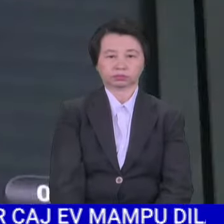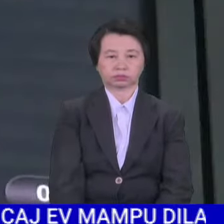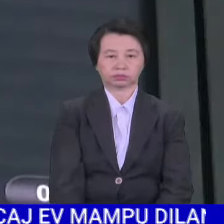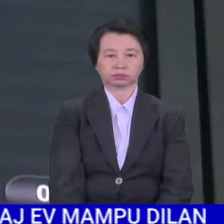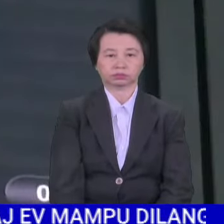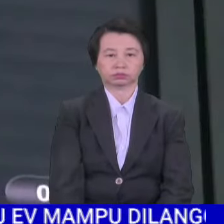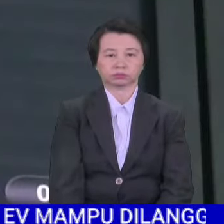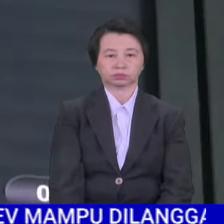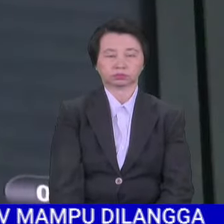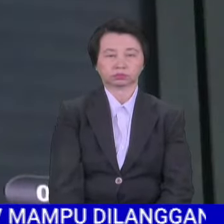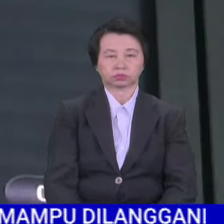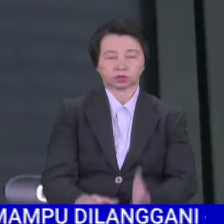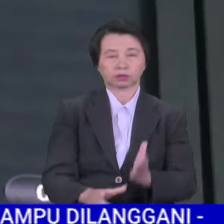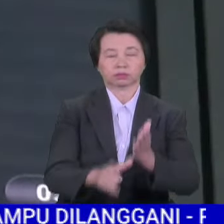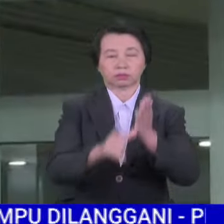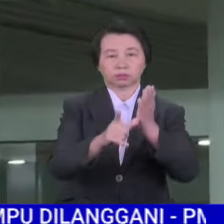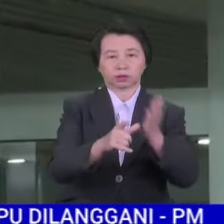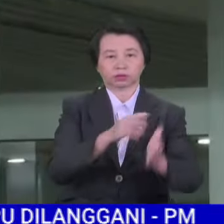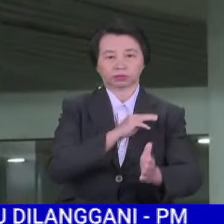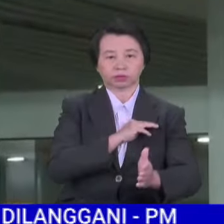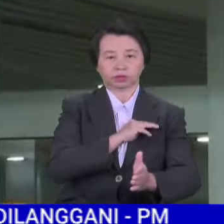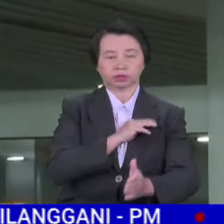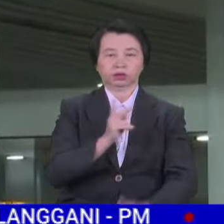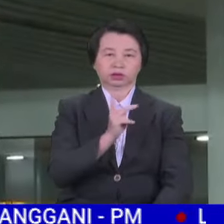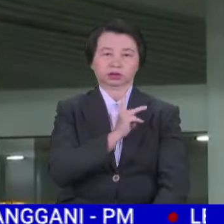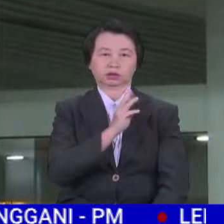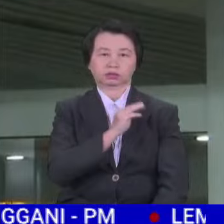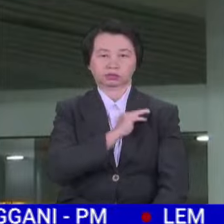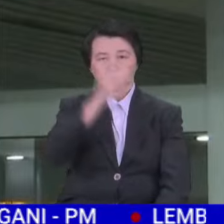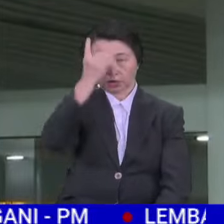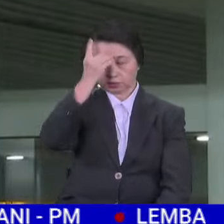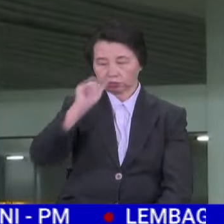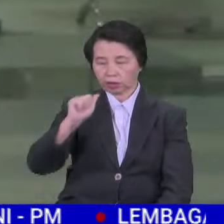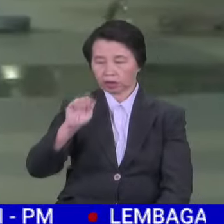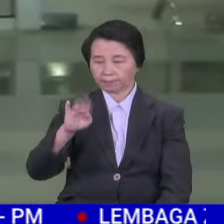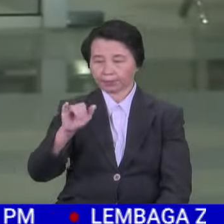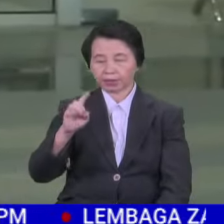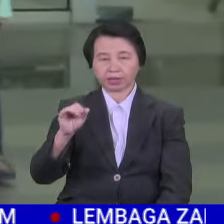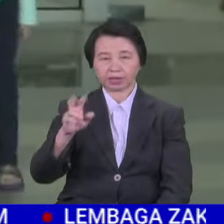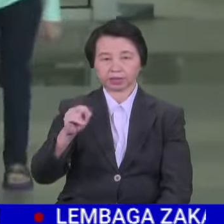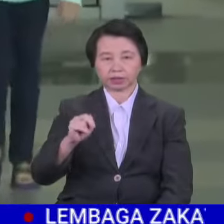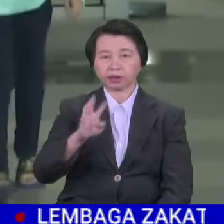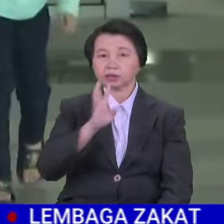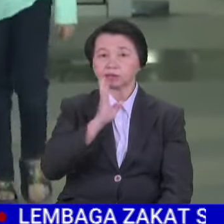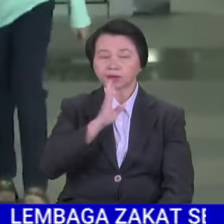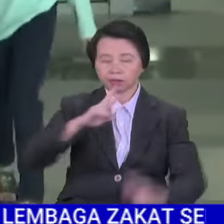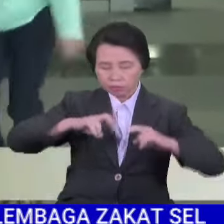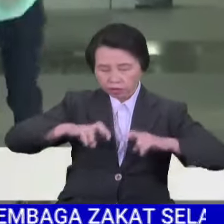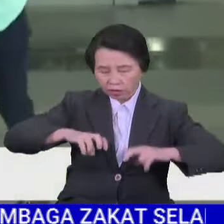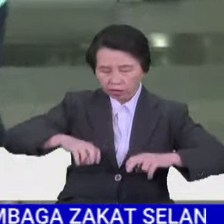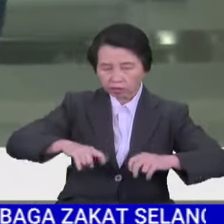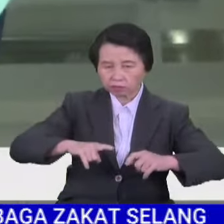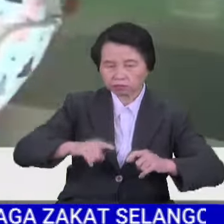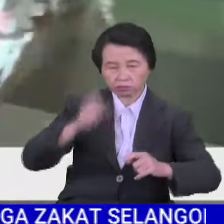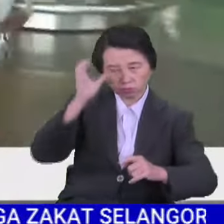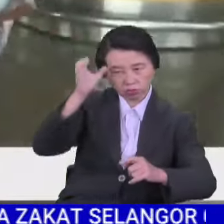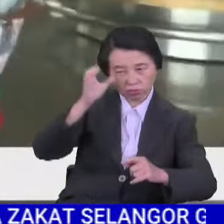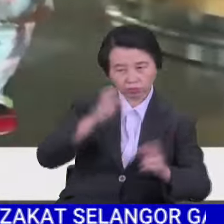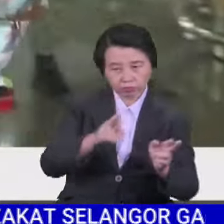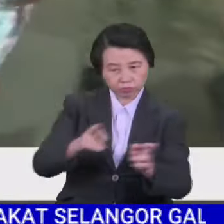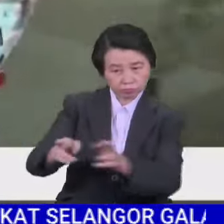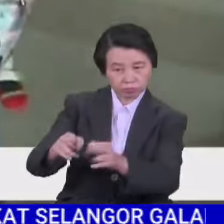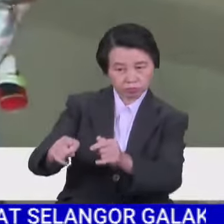Hai pembantu menteri kepada ketua menteri dato' Abidin mading care berkata kajian akan mengambil kira konsep